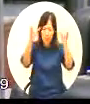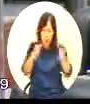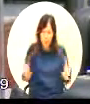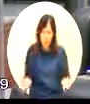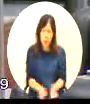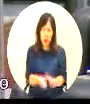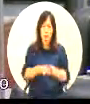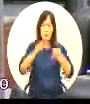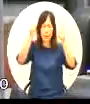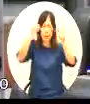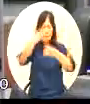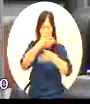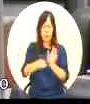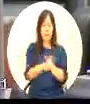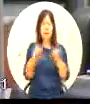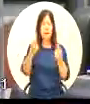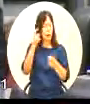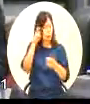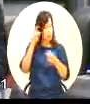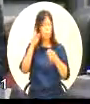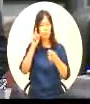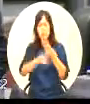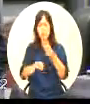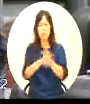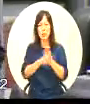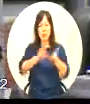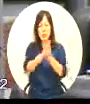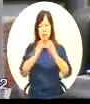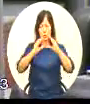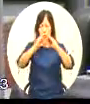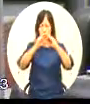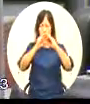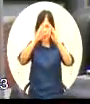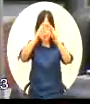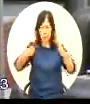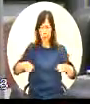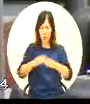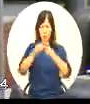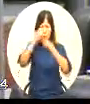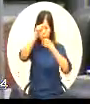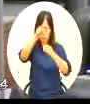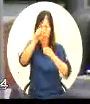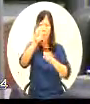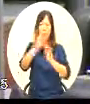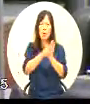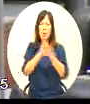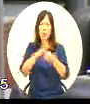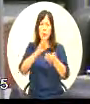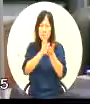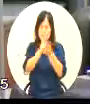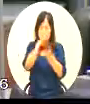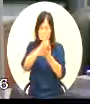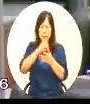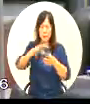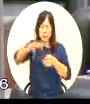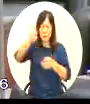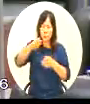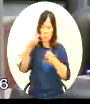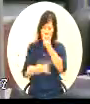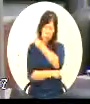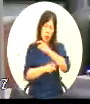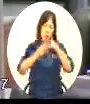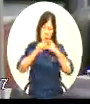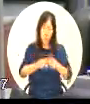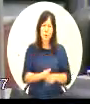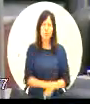班，这都不理想，我们什么时候才要变成金字塔、那我觉得这个部分请我们教育局长最后再来做回答。 来，